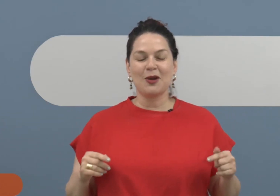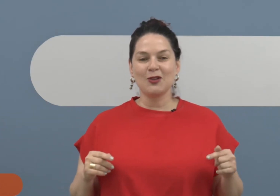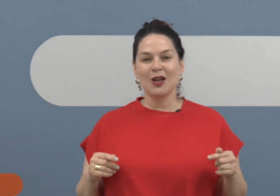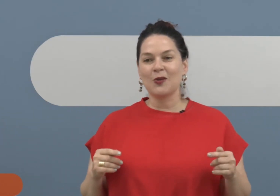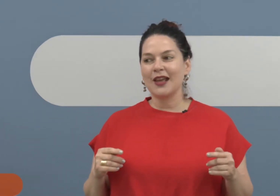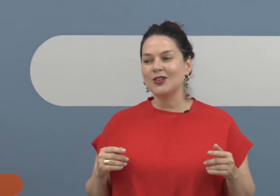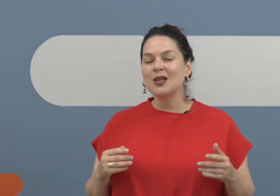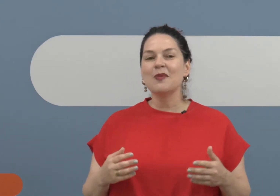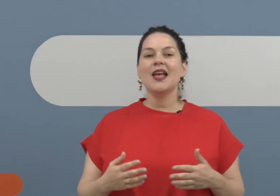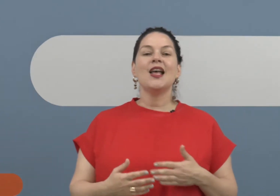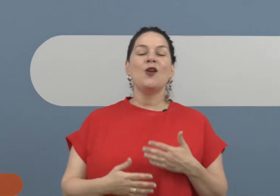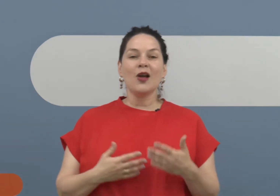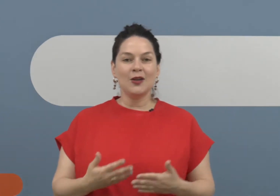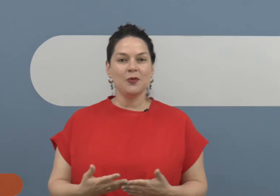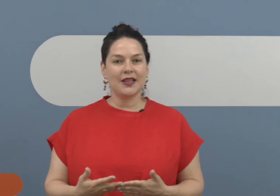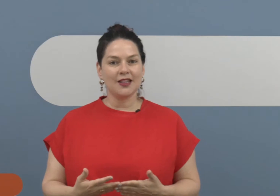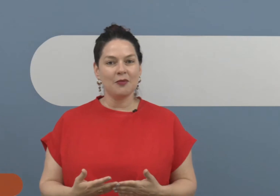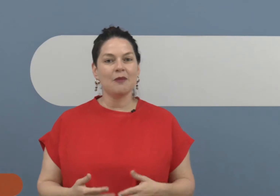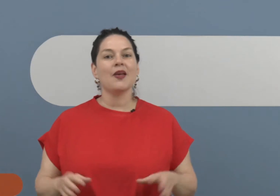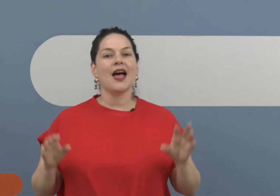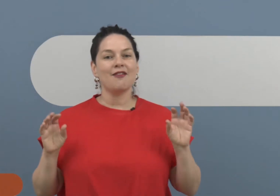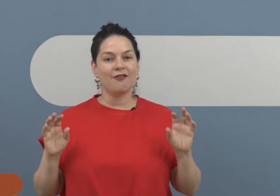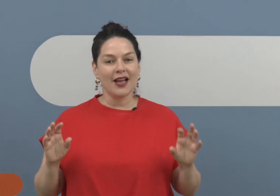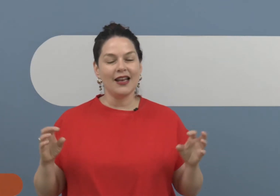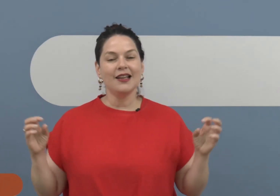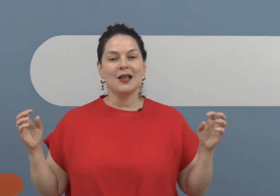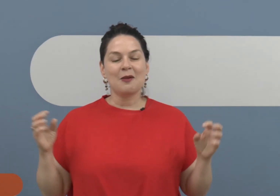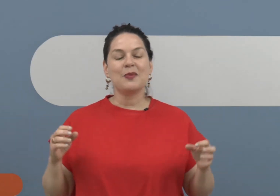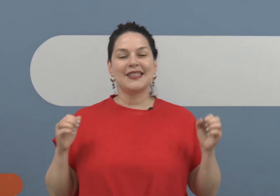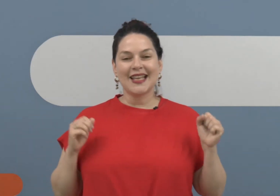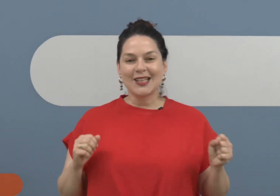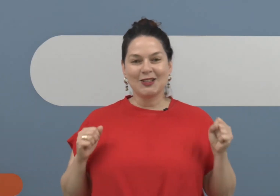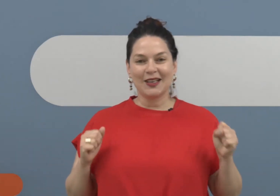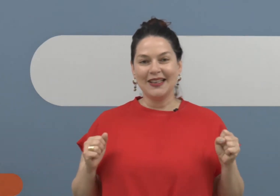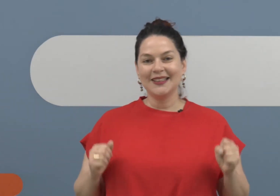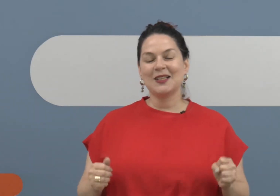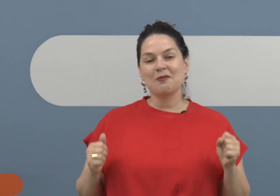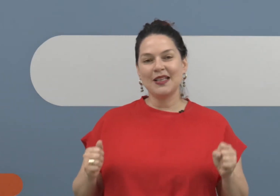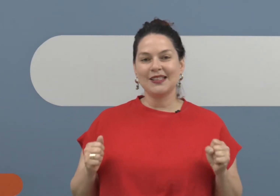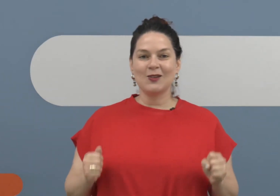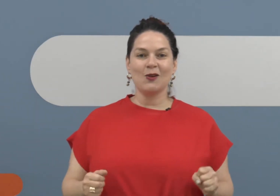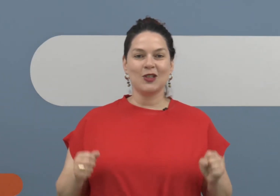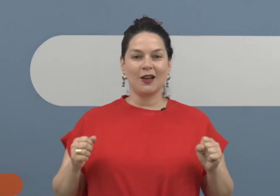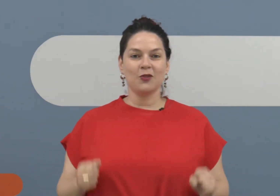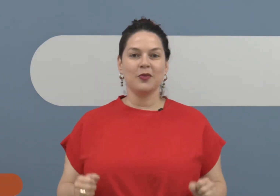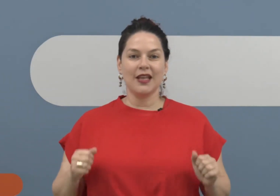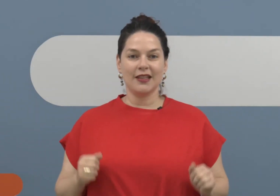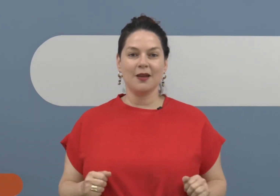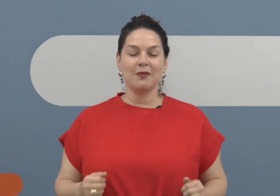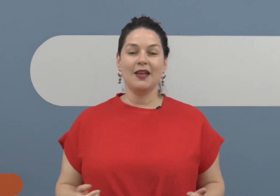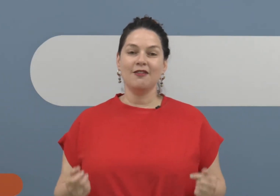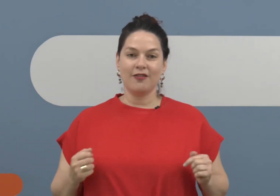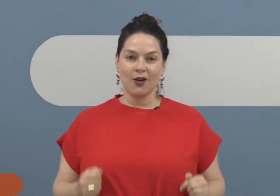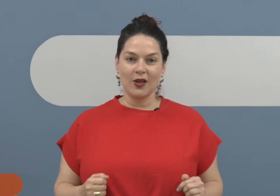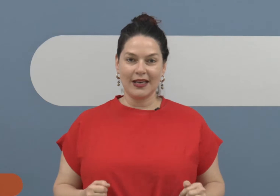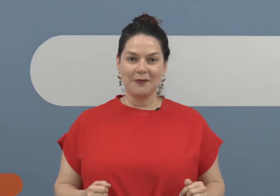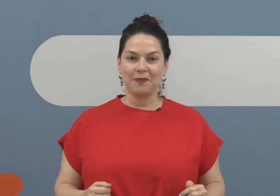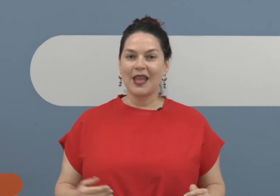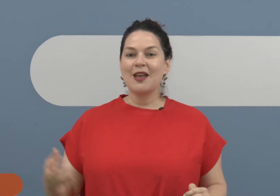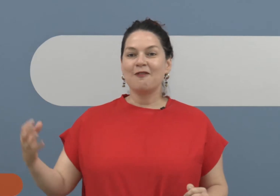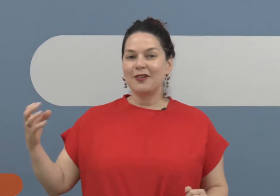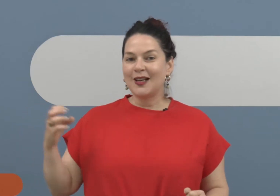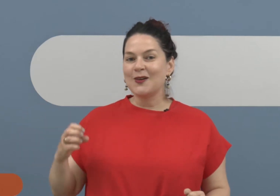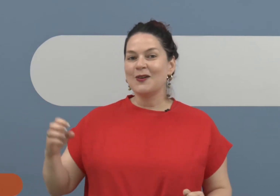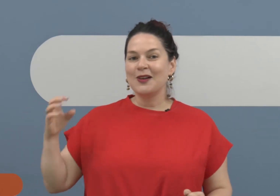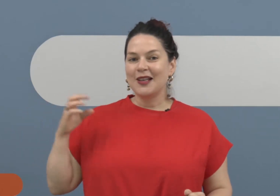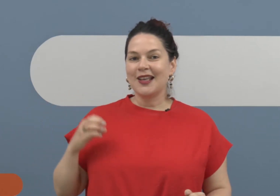צריכים לזכור את המגבלות שלנו כאנשים, לא היינו מתקדמים. אבל בצד השני, תמיד לזכור שאנחנו בני אדם ולא